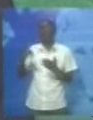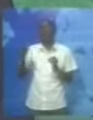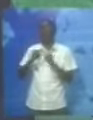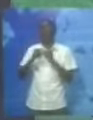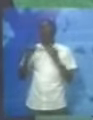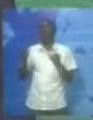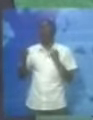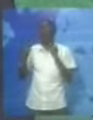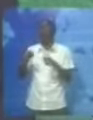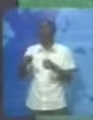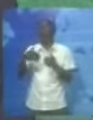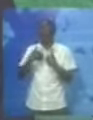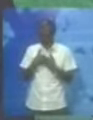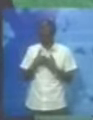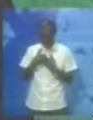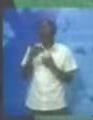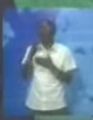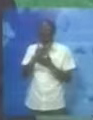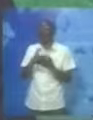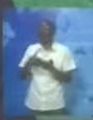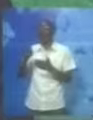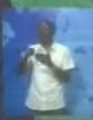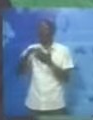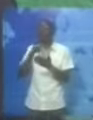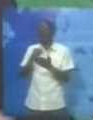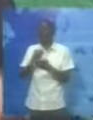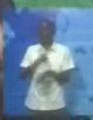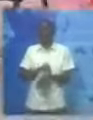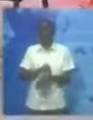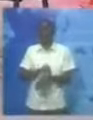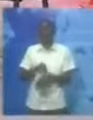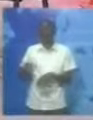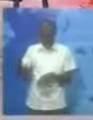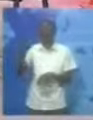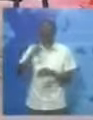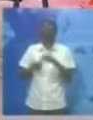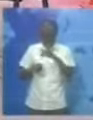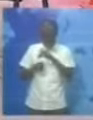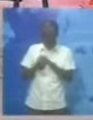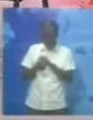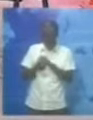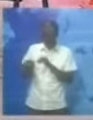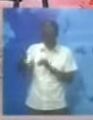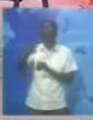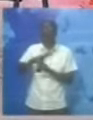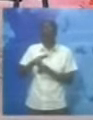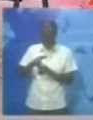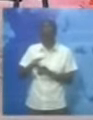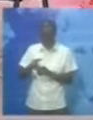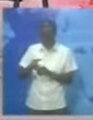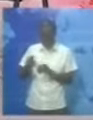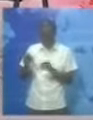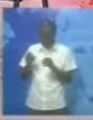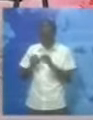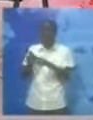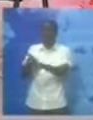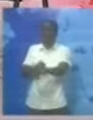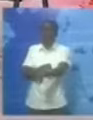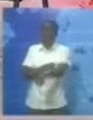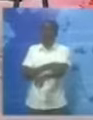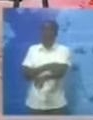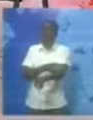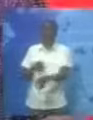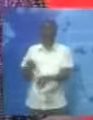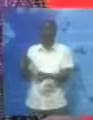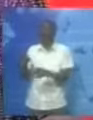avoir. Voilà, à partir de ce moment-là, vous êtes embarqué pour une longue carrière. Vous, par exemple, je vous souhaite une longue carrière, ainsi